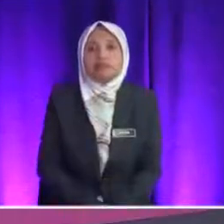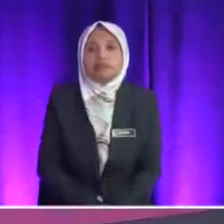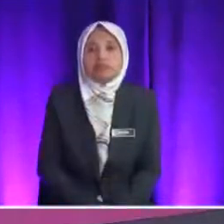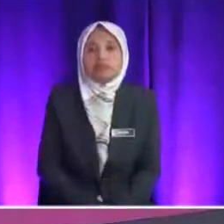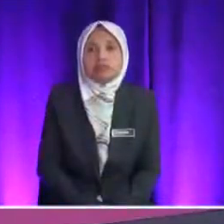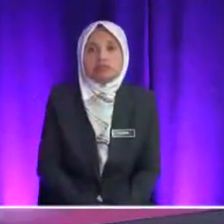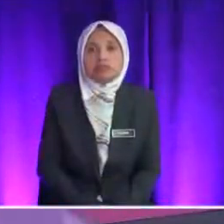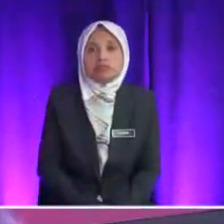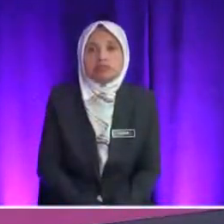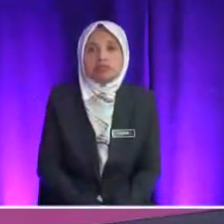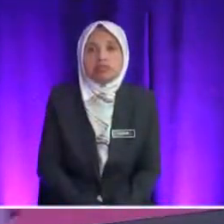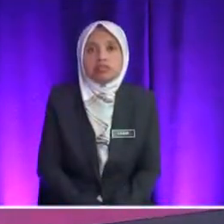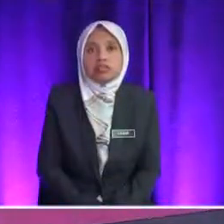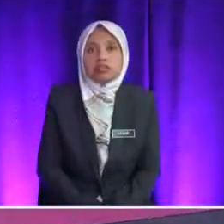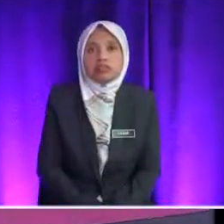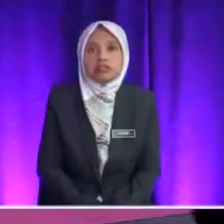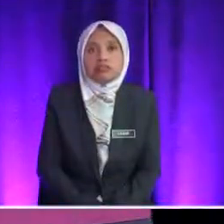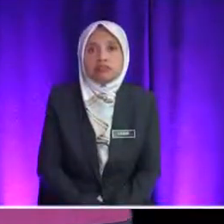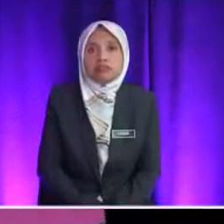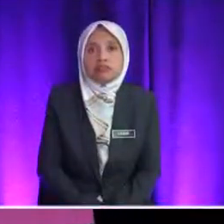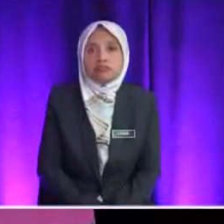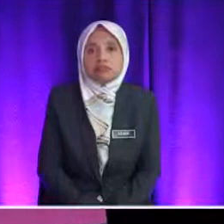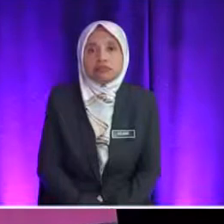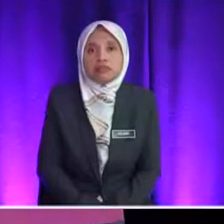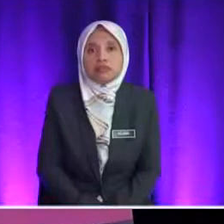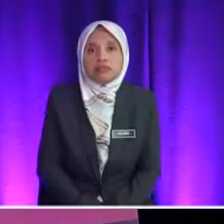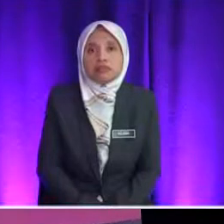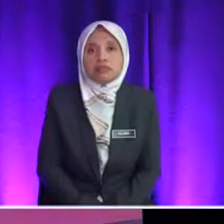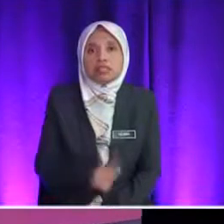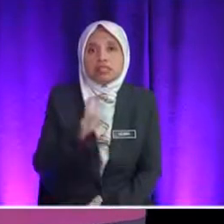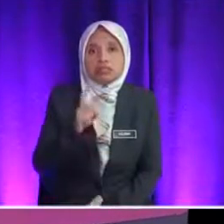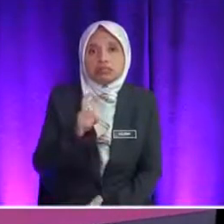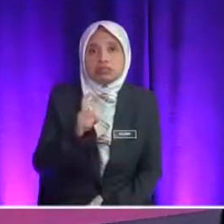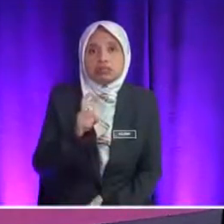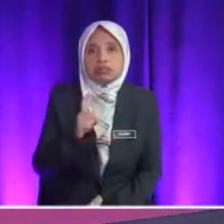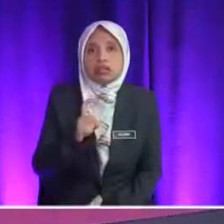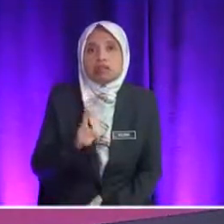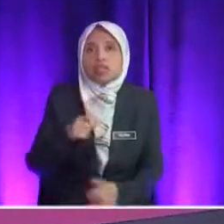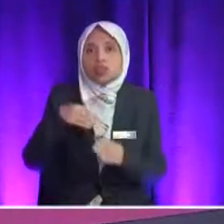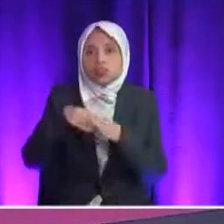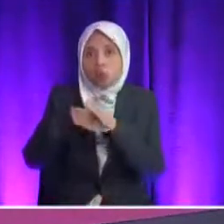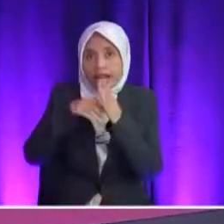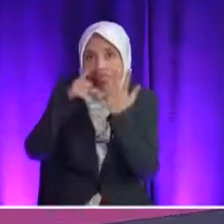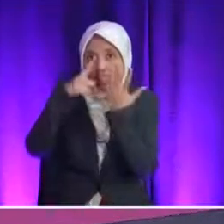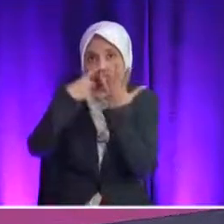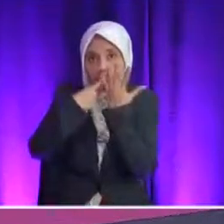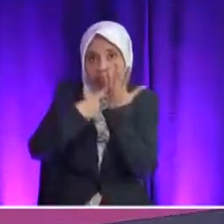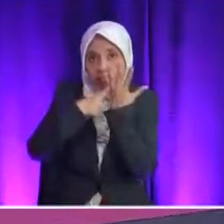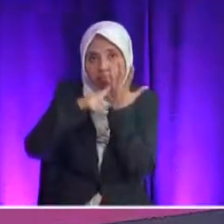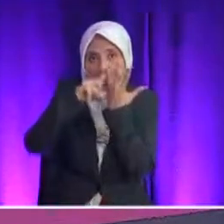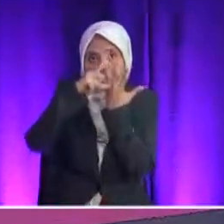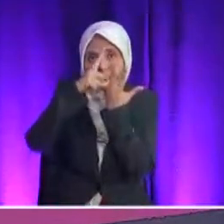lock kering tidak fleksibel pada celah-celah